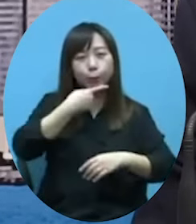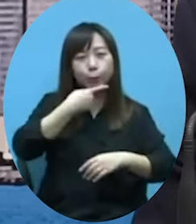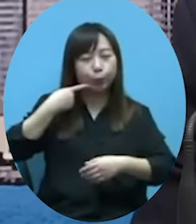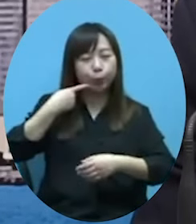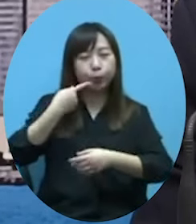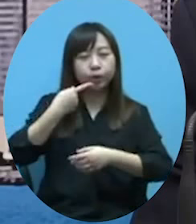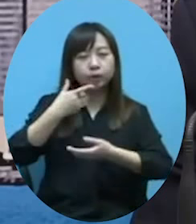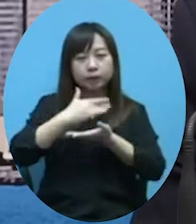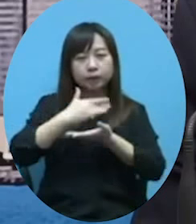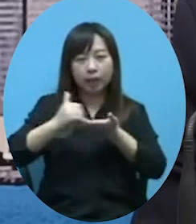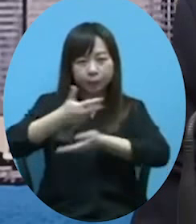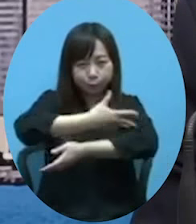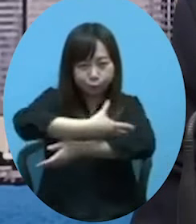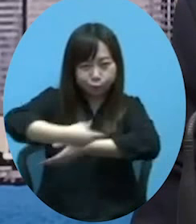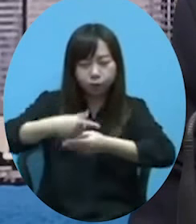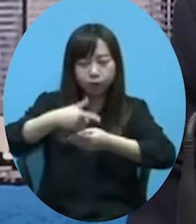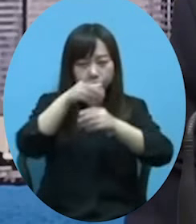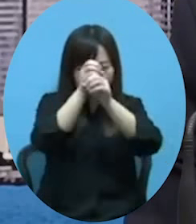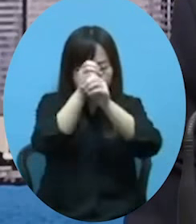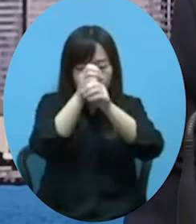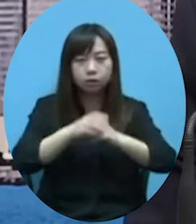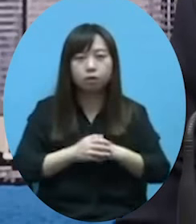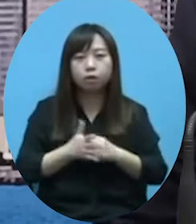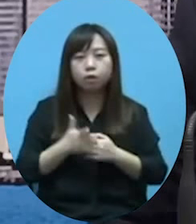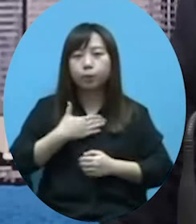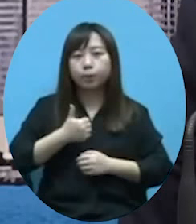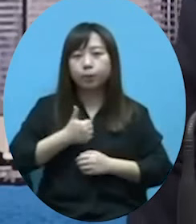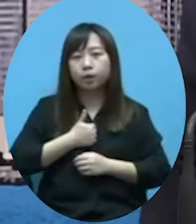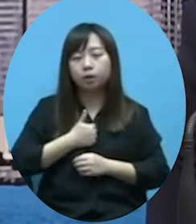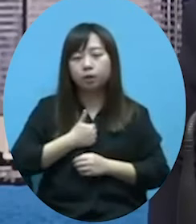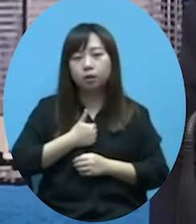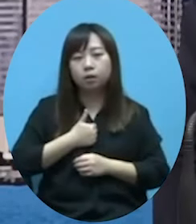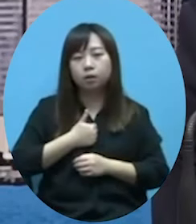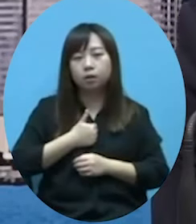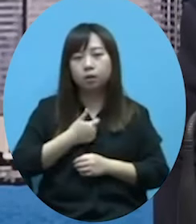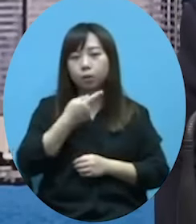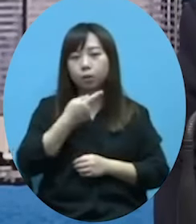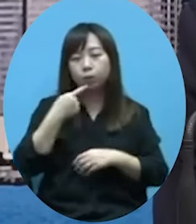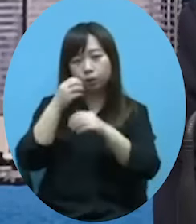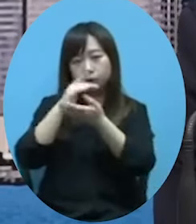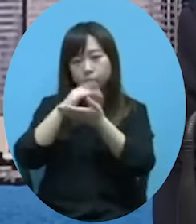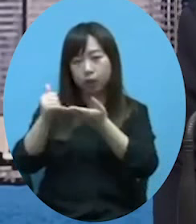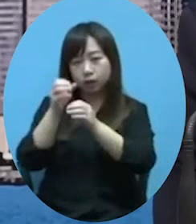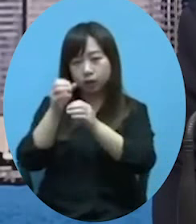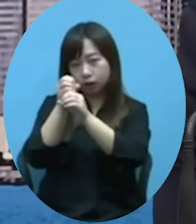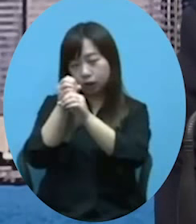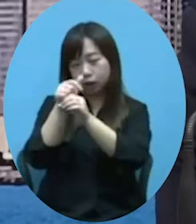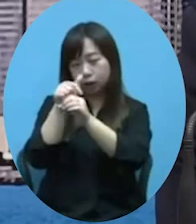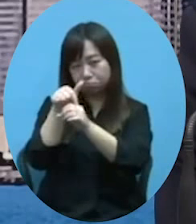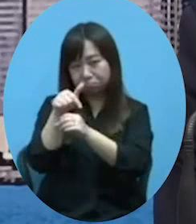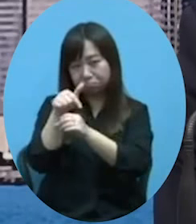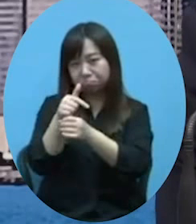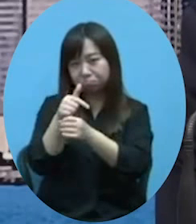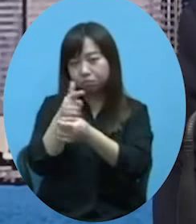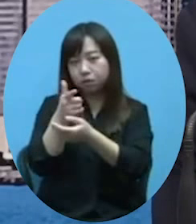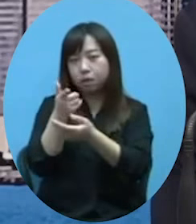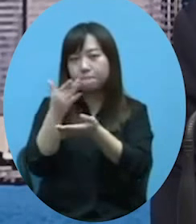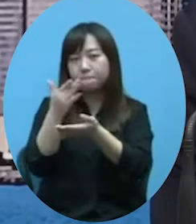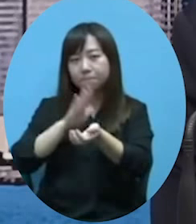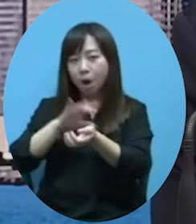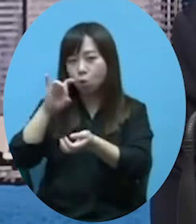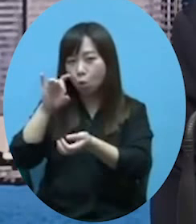拿了那個血將會呢準備做這個血清的測試測試試呢其實是做一個病